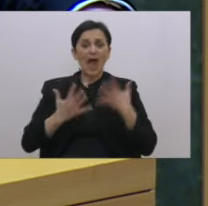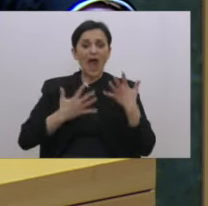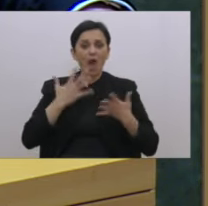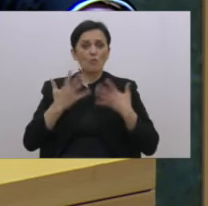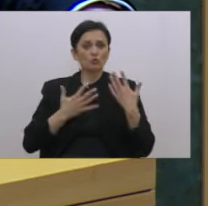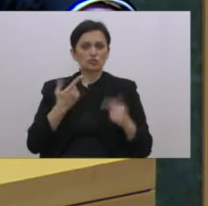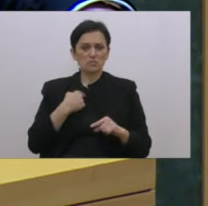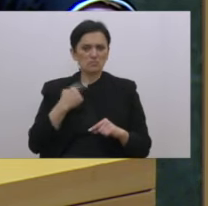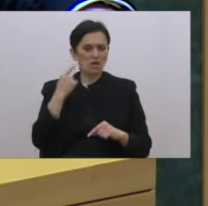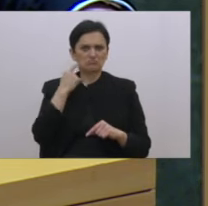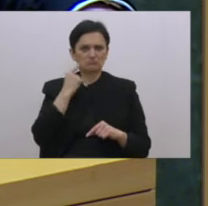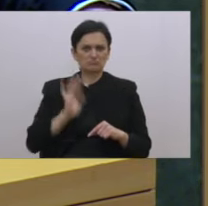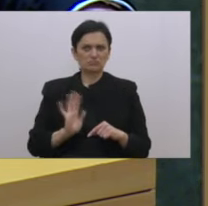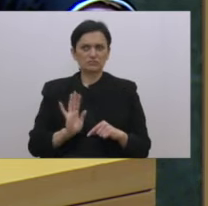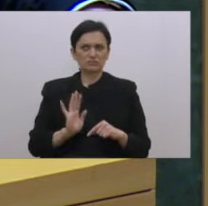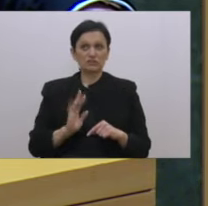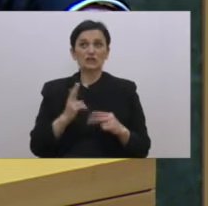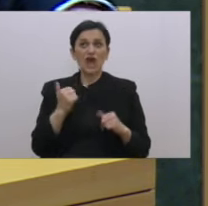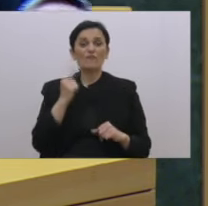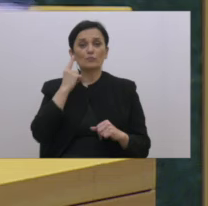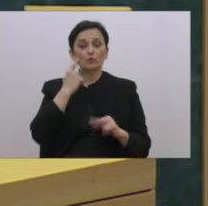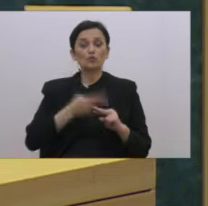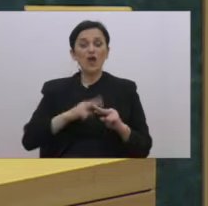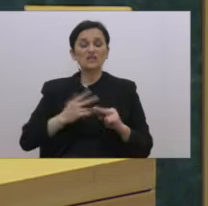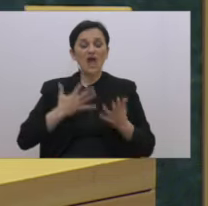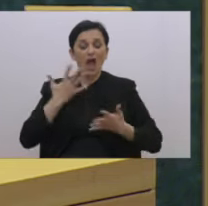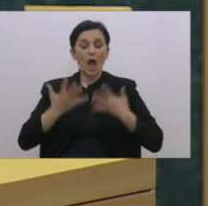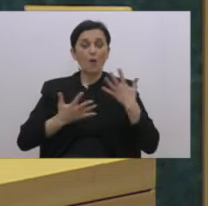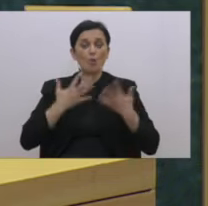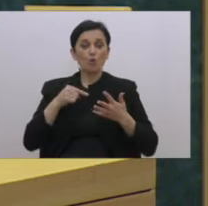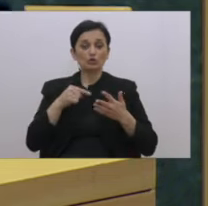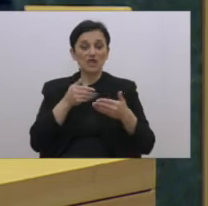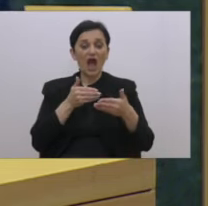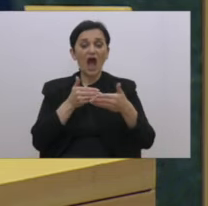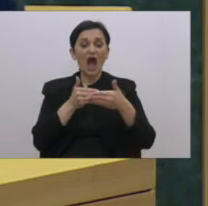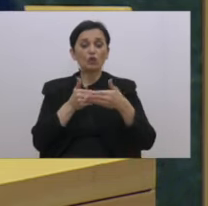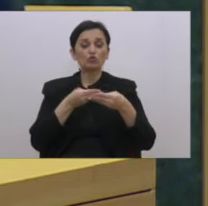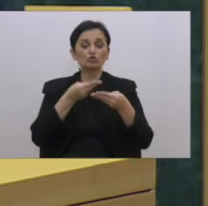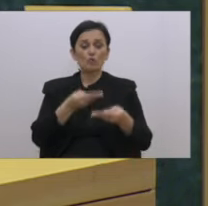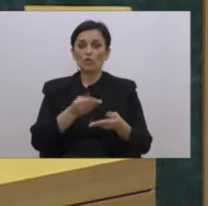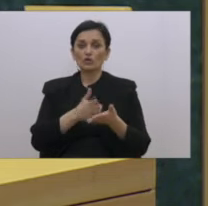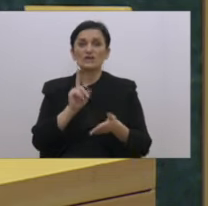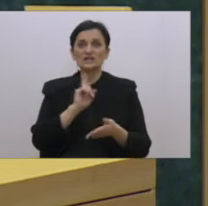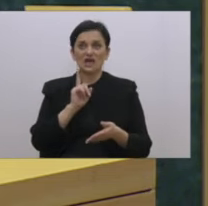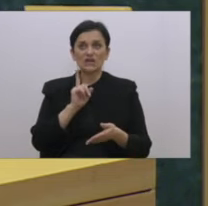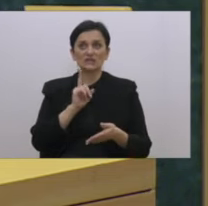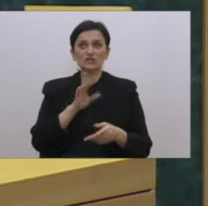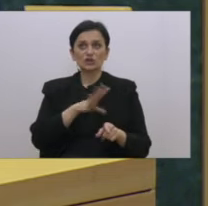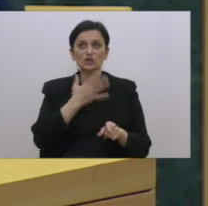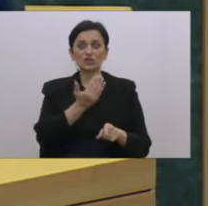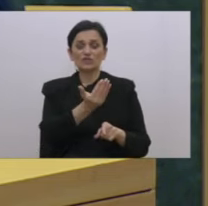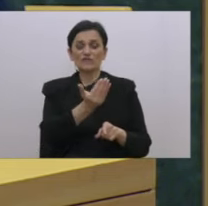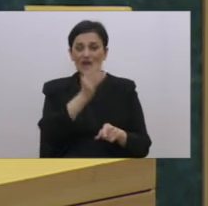თაკილობ, და ფიქრობ ეს ემოციები იმ ემოციებთან ახლოს მოსატანი არ არის, რაც გადაიტანეს